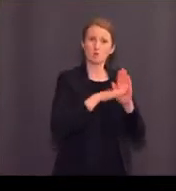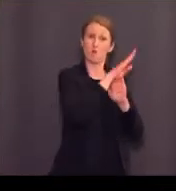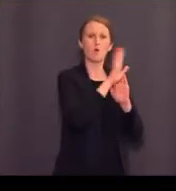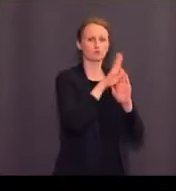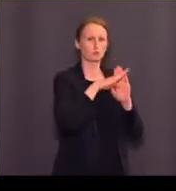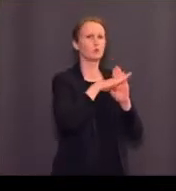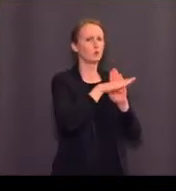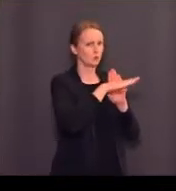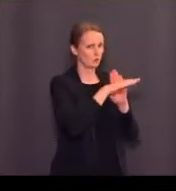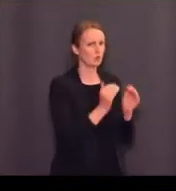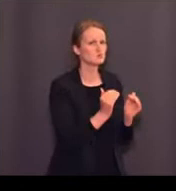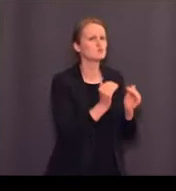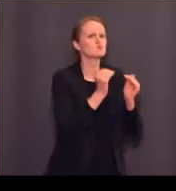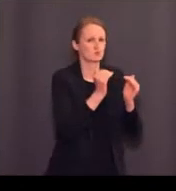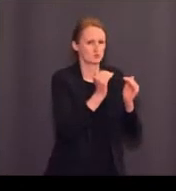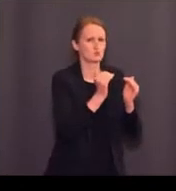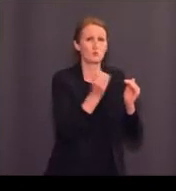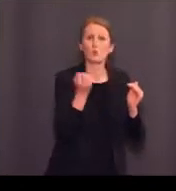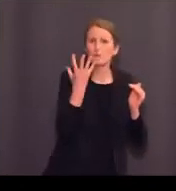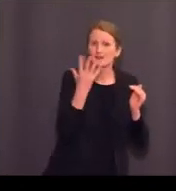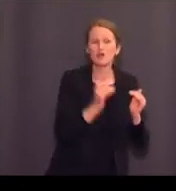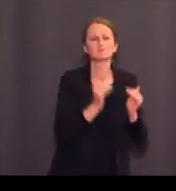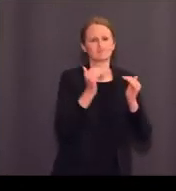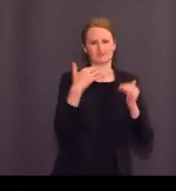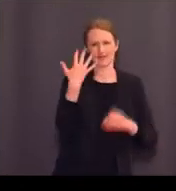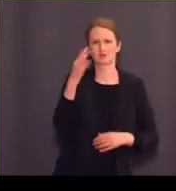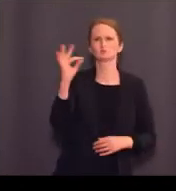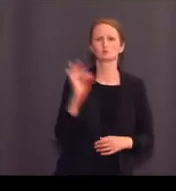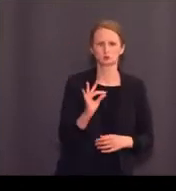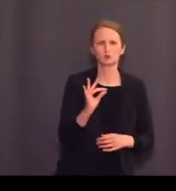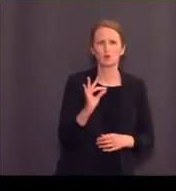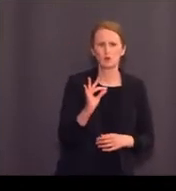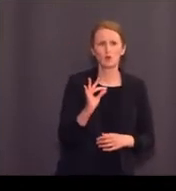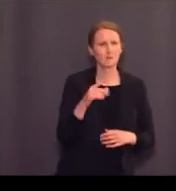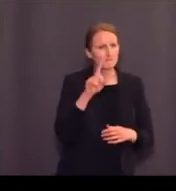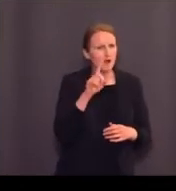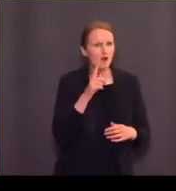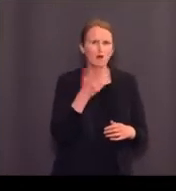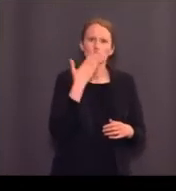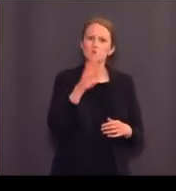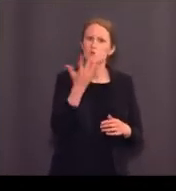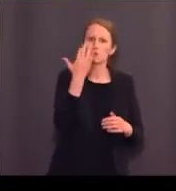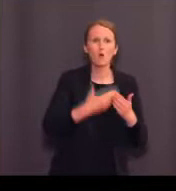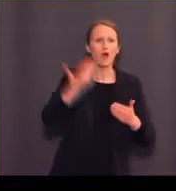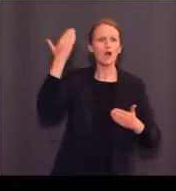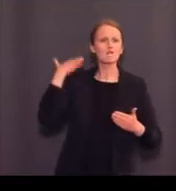à 15%. Et vous vous rappelez probablement qu'on avait encore des plus 50% il y a